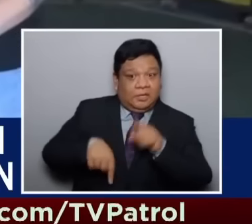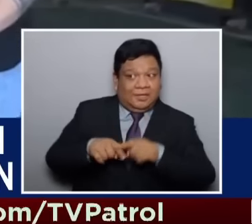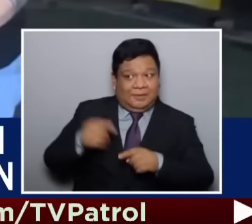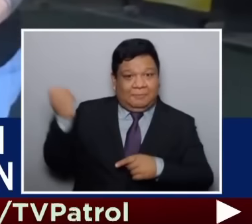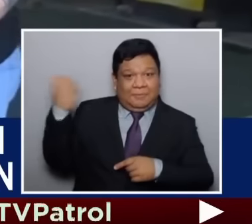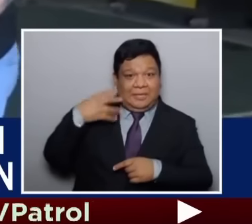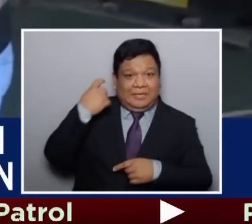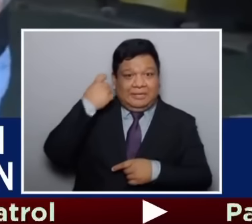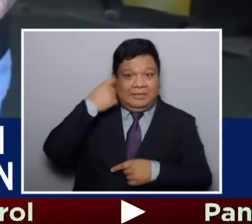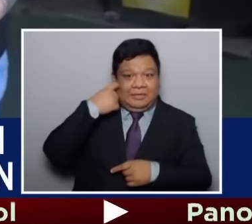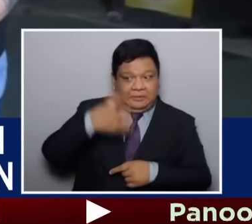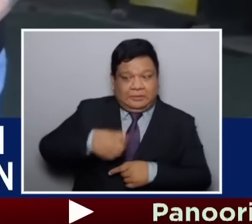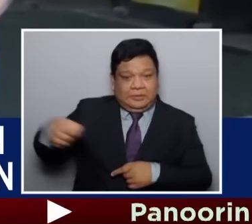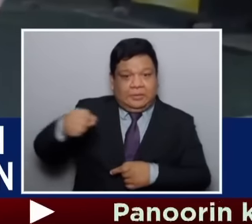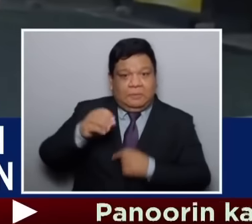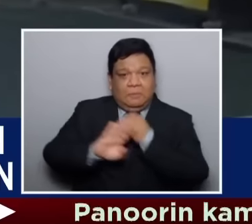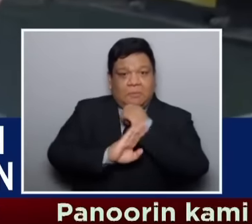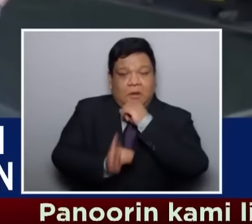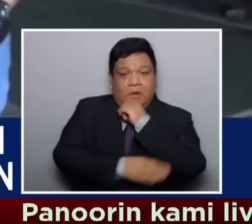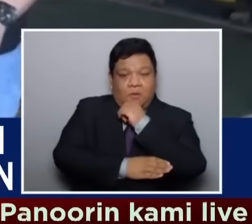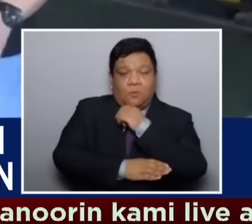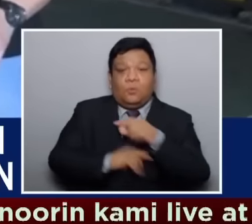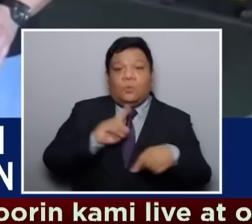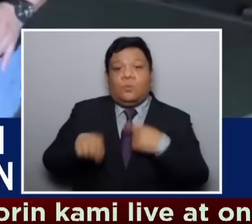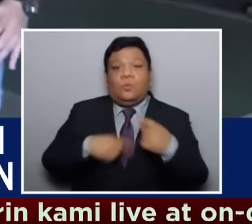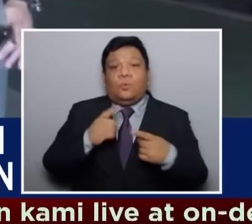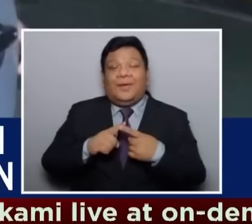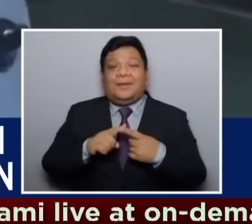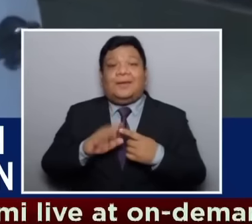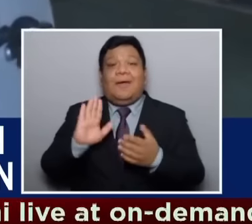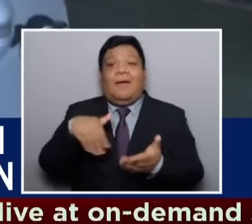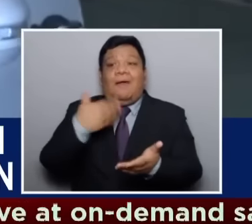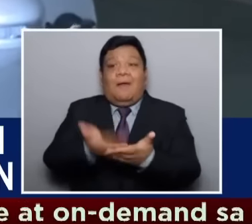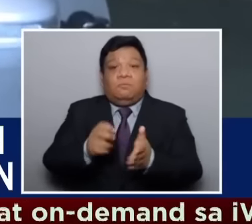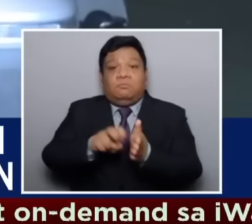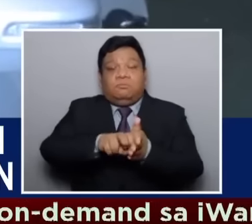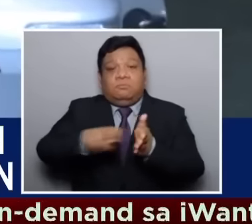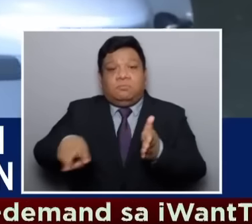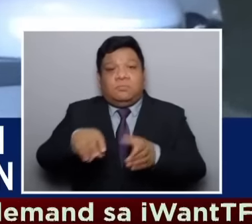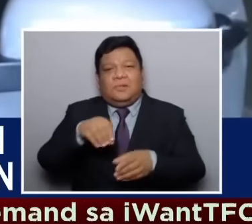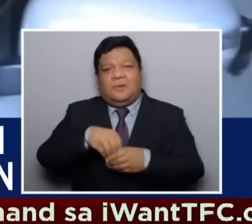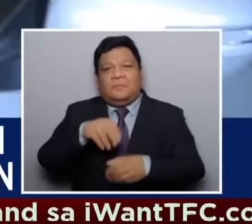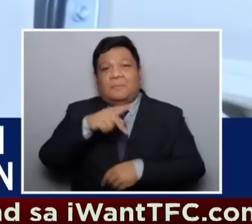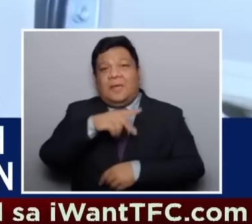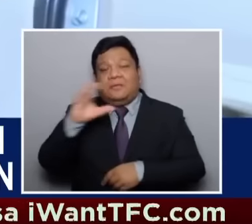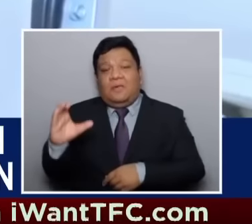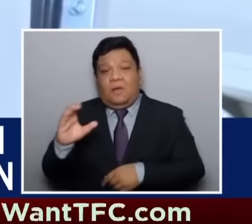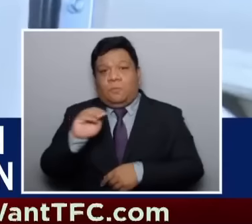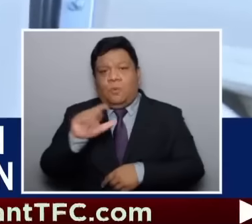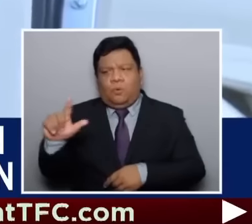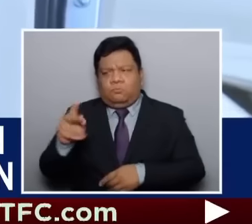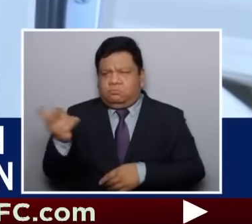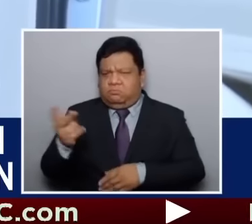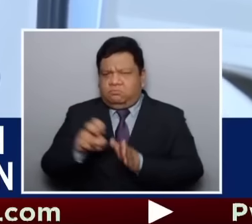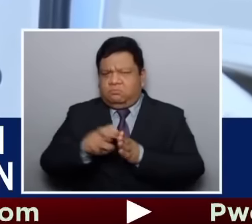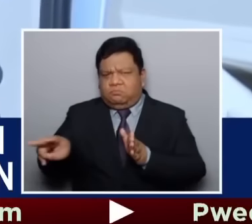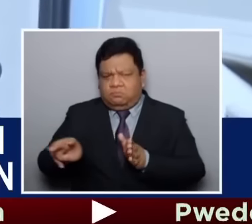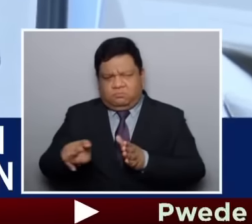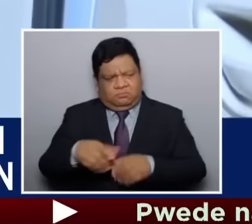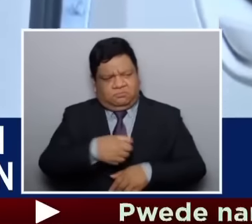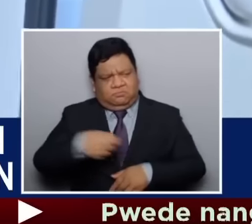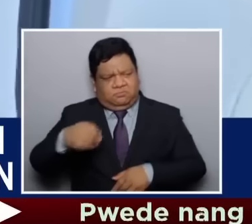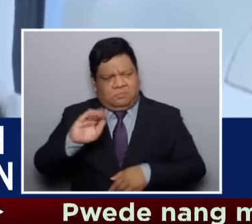kukuha ng bag na may pera. Pero nang makarating sila sa drop-off point sa isang mall sa Pasay, bumaba ang 2 pero hindi kinuha ang bag.